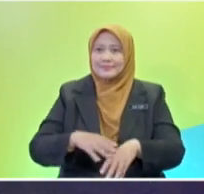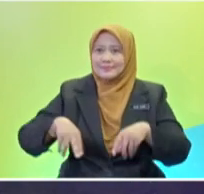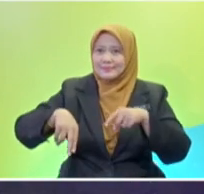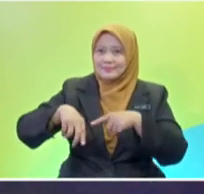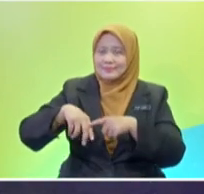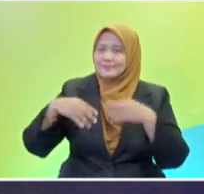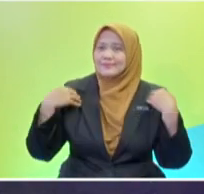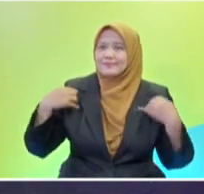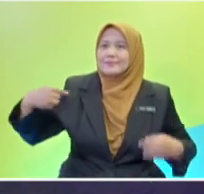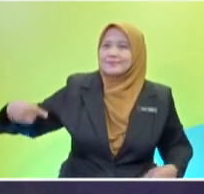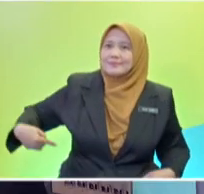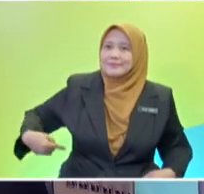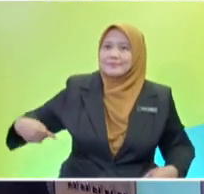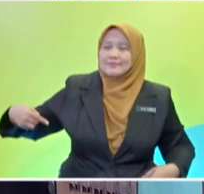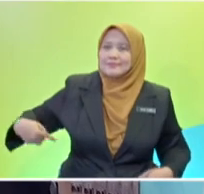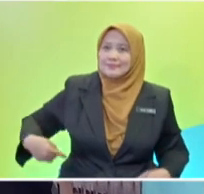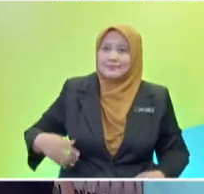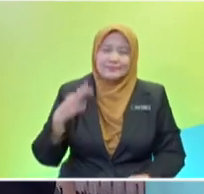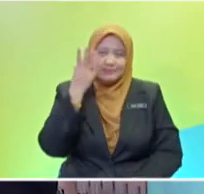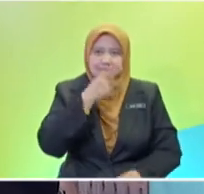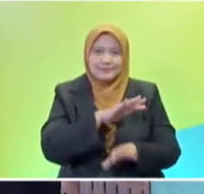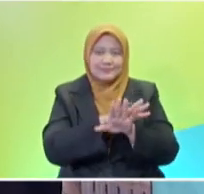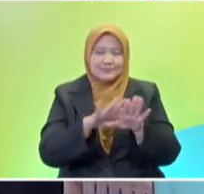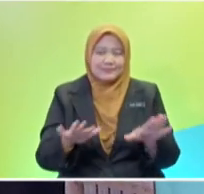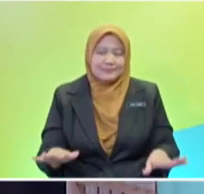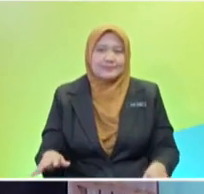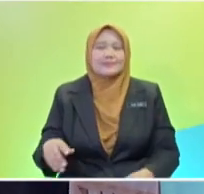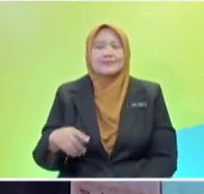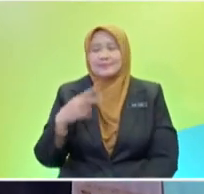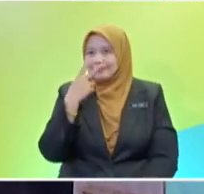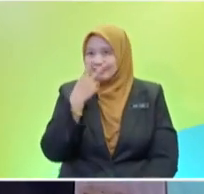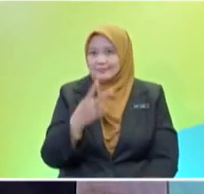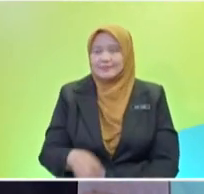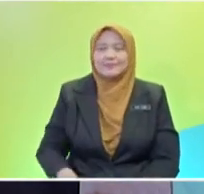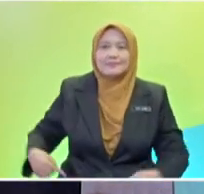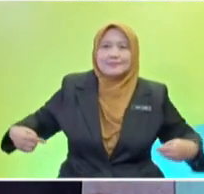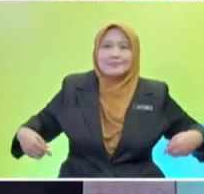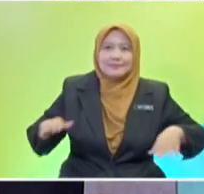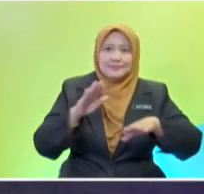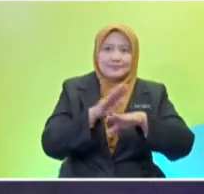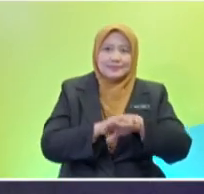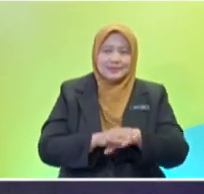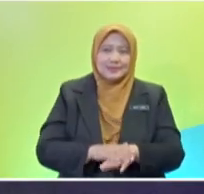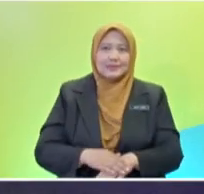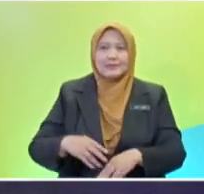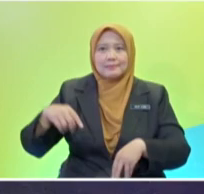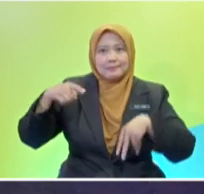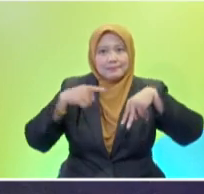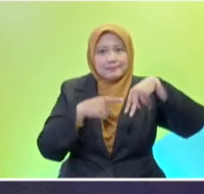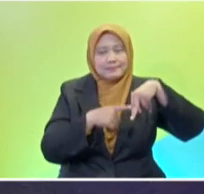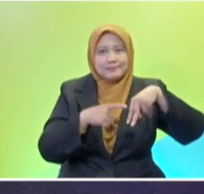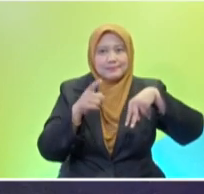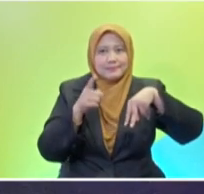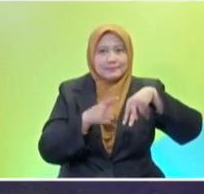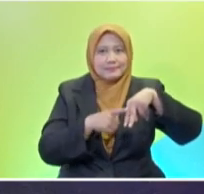pinggang pinggang cantik tak pernah tengok tinggal atas bawah atas lutut lutut atas kaki